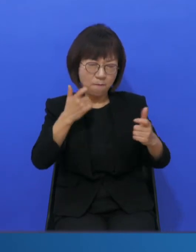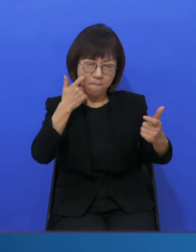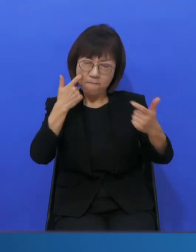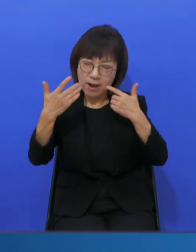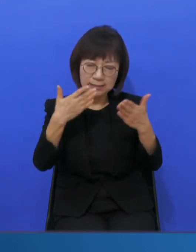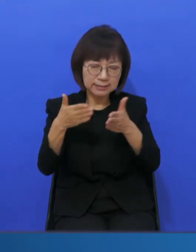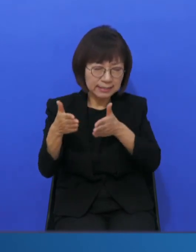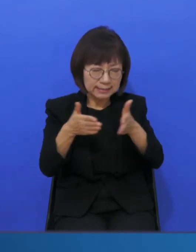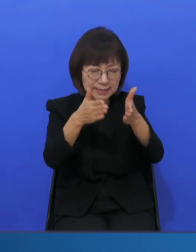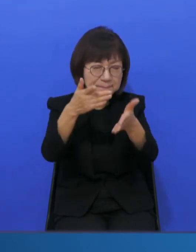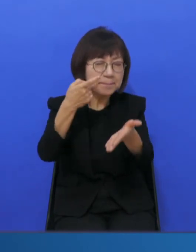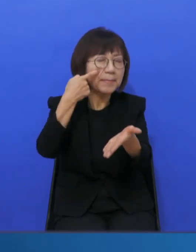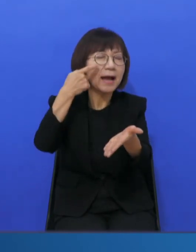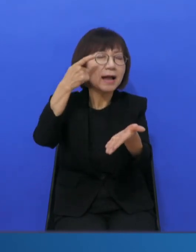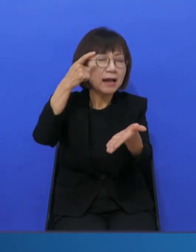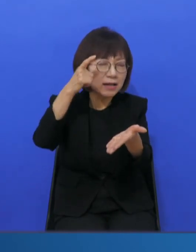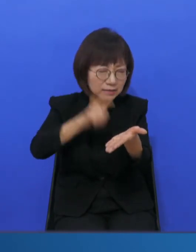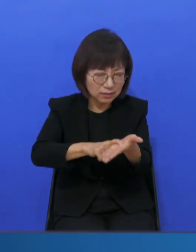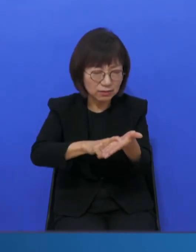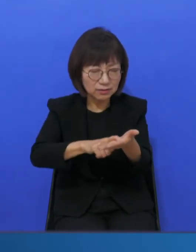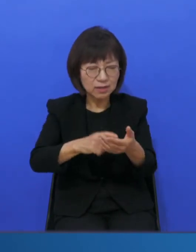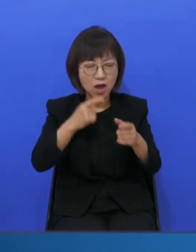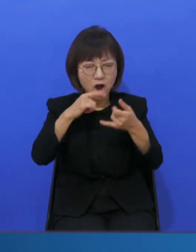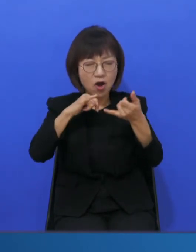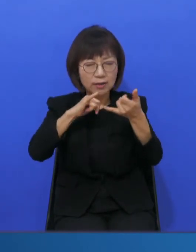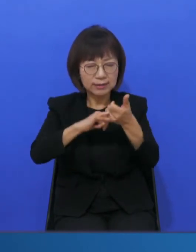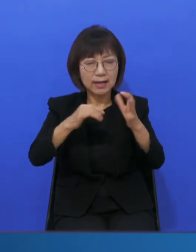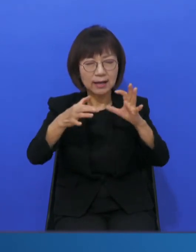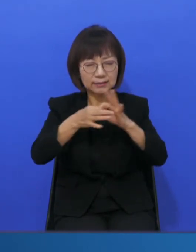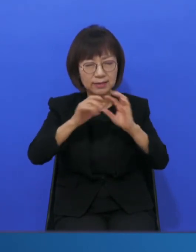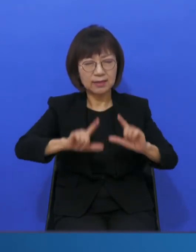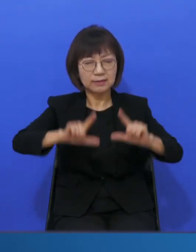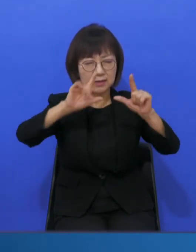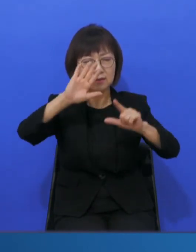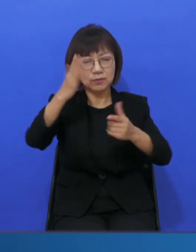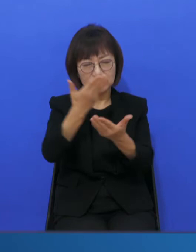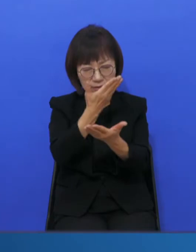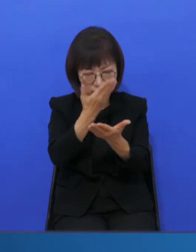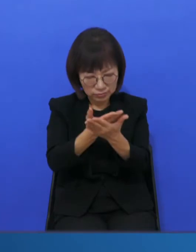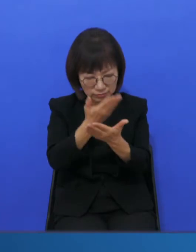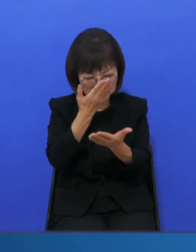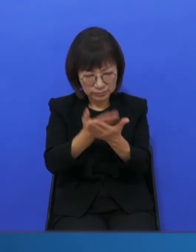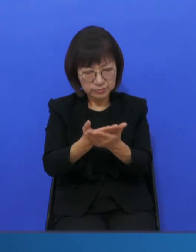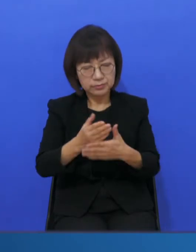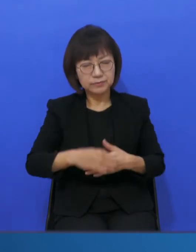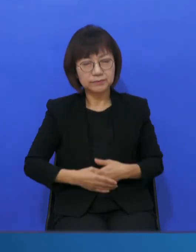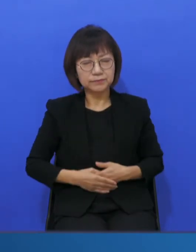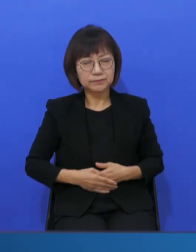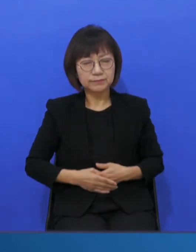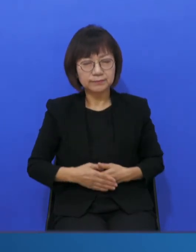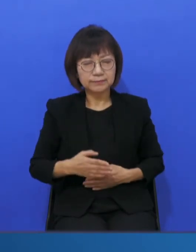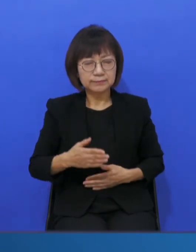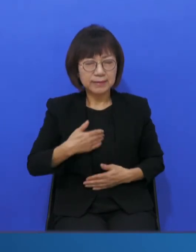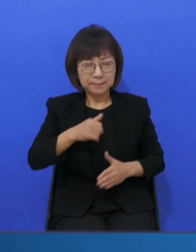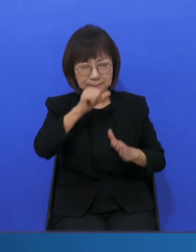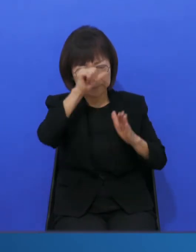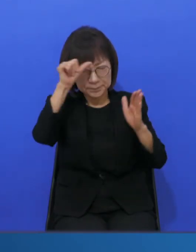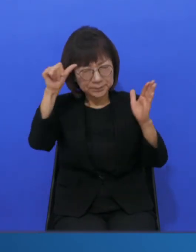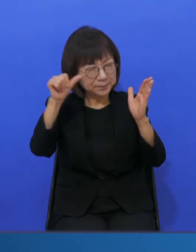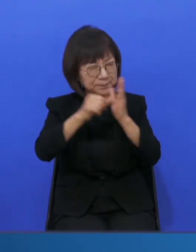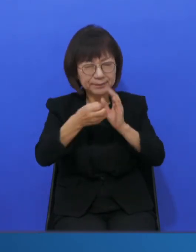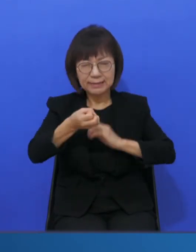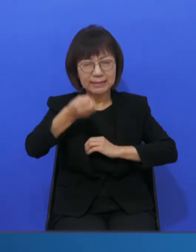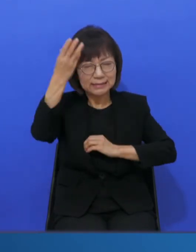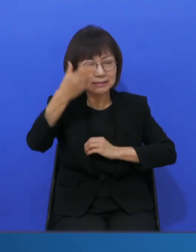찾는 언약의 날이 되기를 기도합니다. And we pray that today be a covenant day that we find this sure path. 내 생에 잊을 수